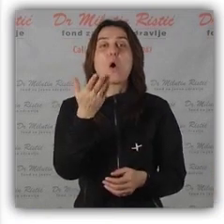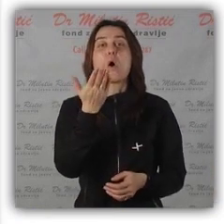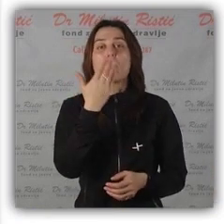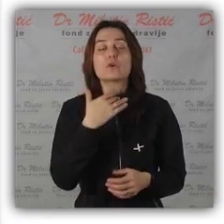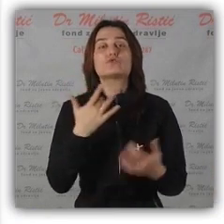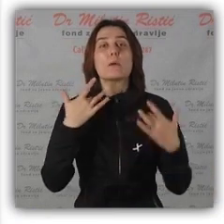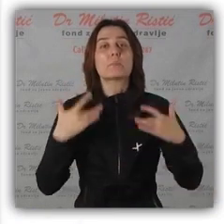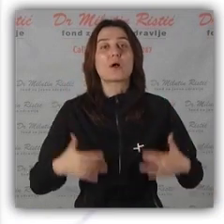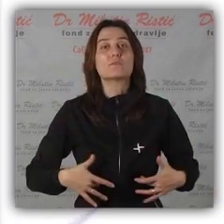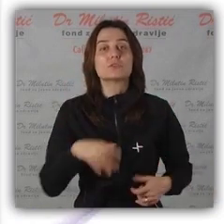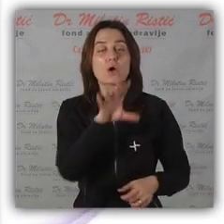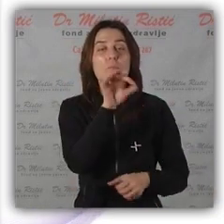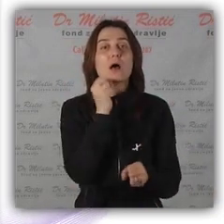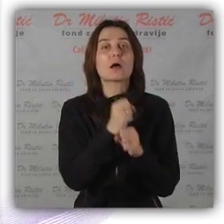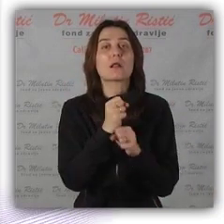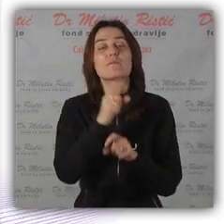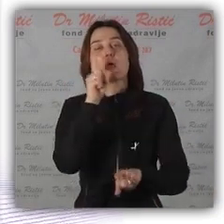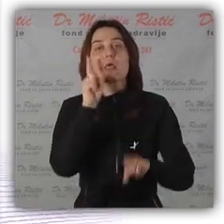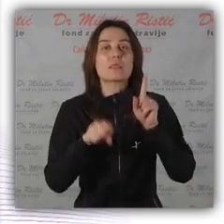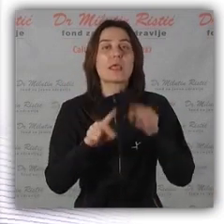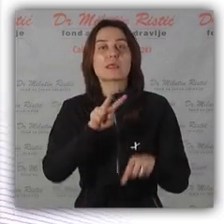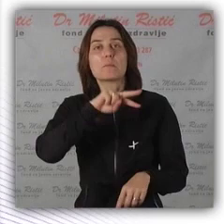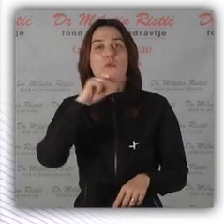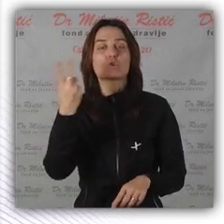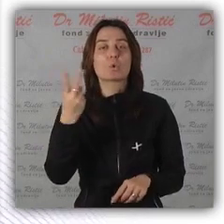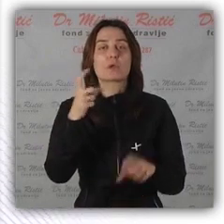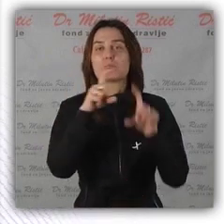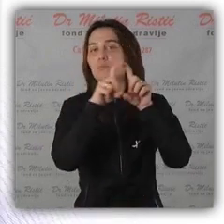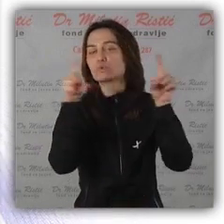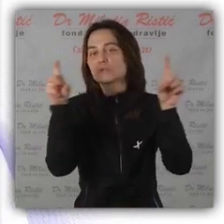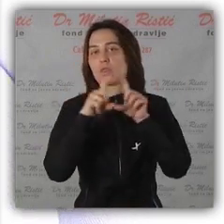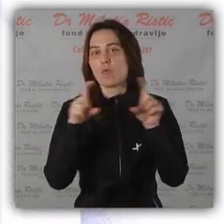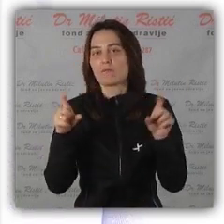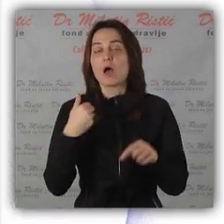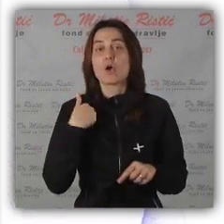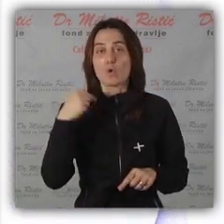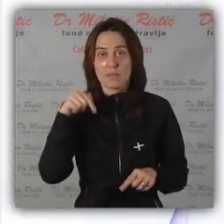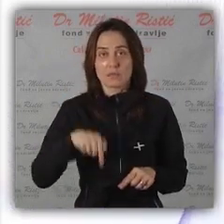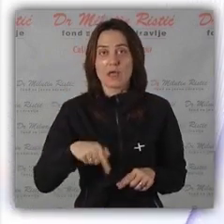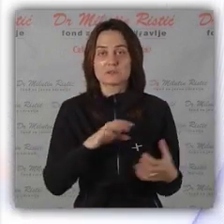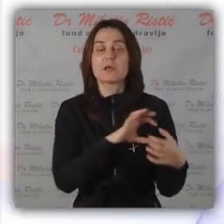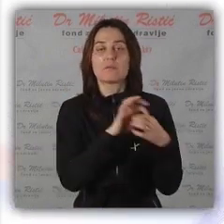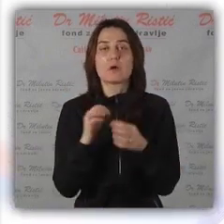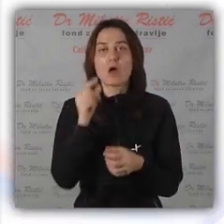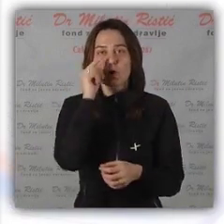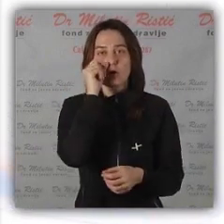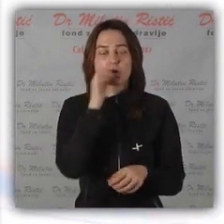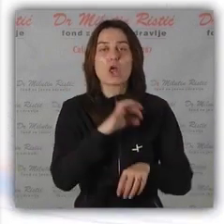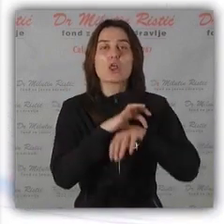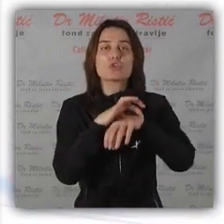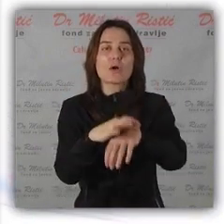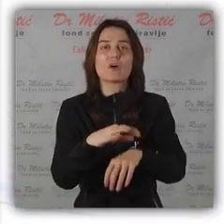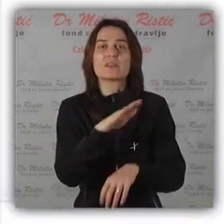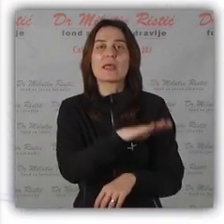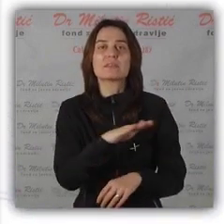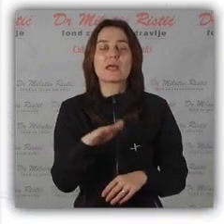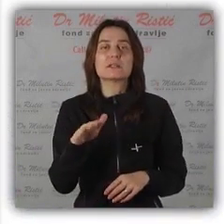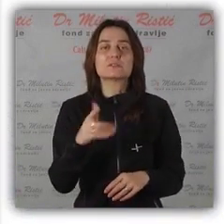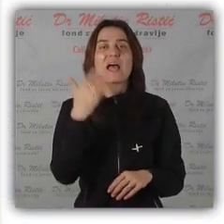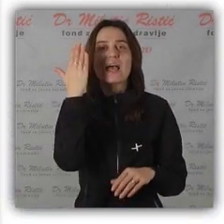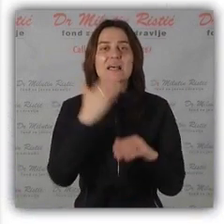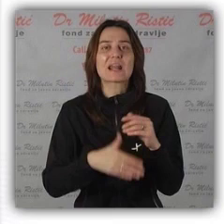pohađa, moguće da profesionalnu orijentaciju obavi u nekim drugim ustanovama. Kod nas najčešće roditelji